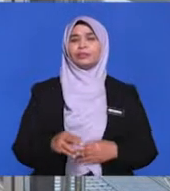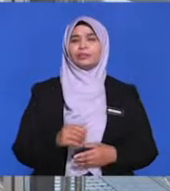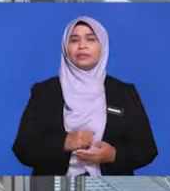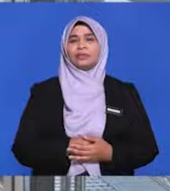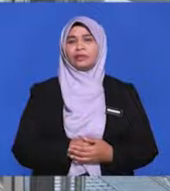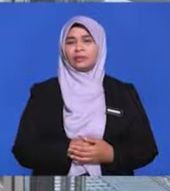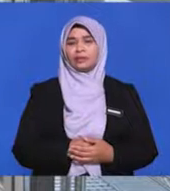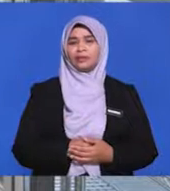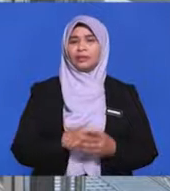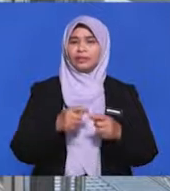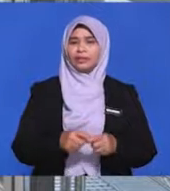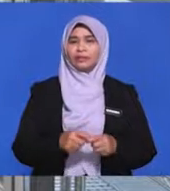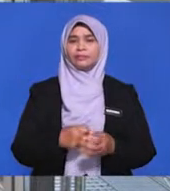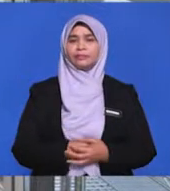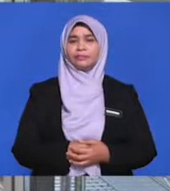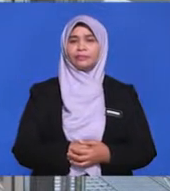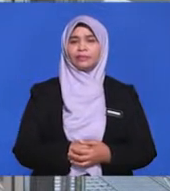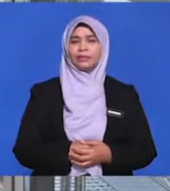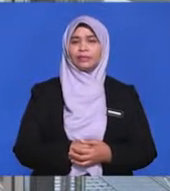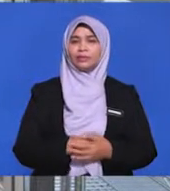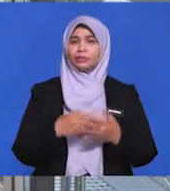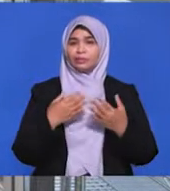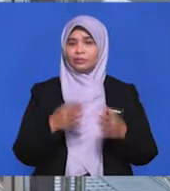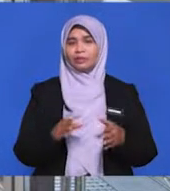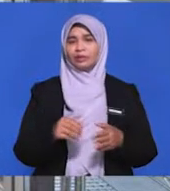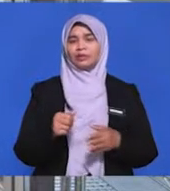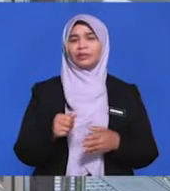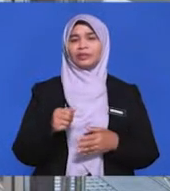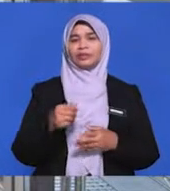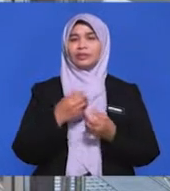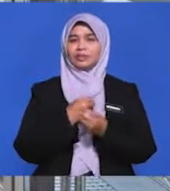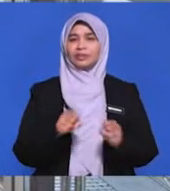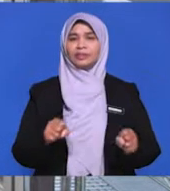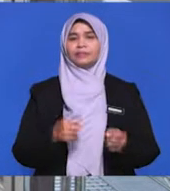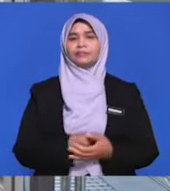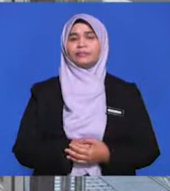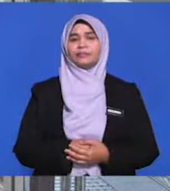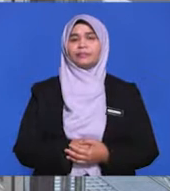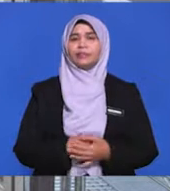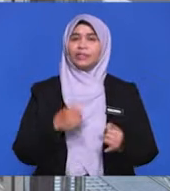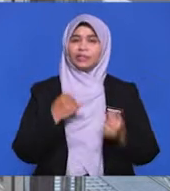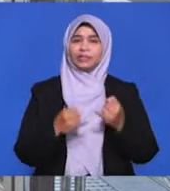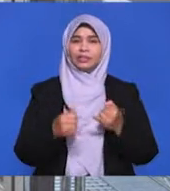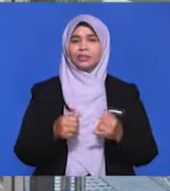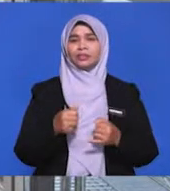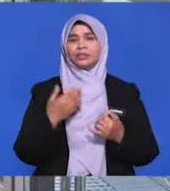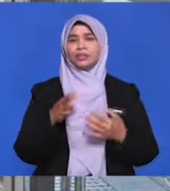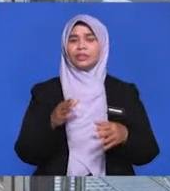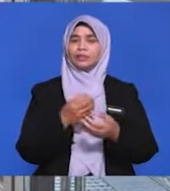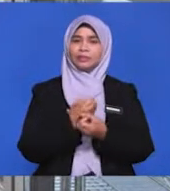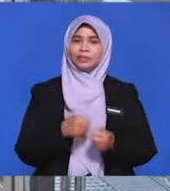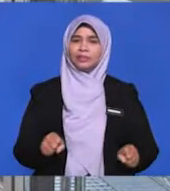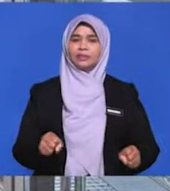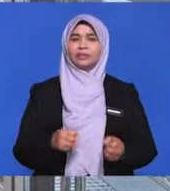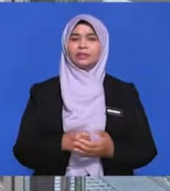atau hukum tekanan Sudahkah anda semua bersedia jika anda Cup sudah